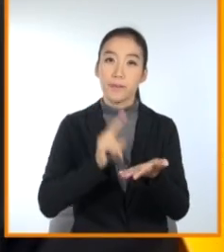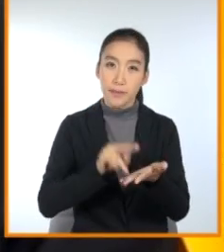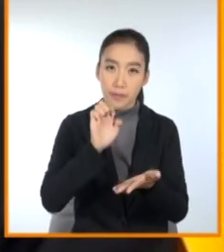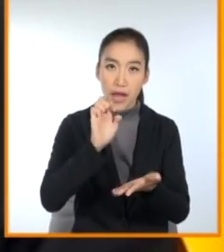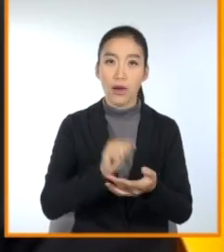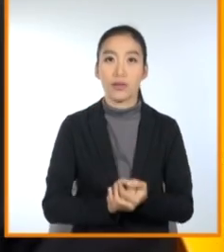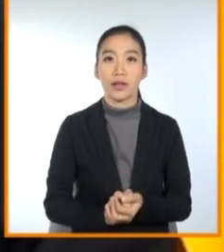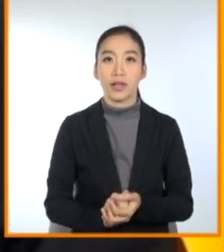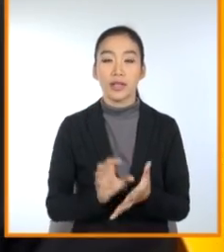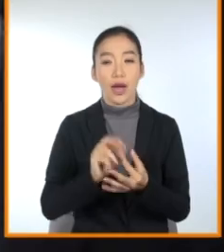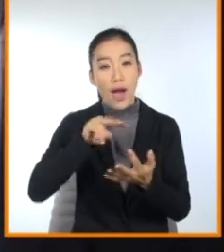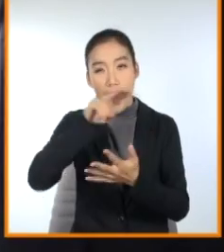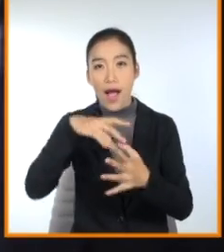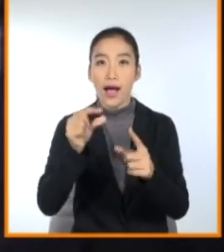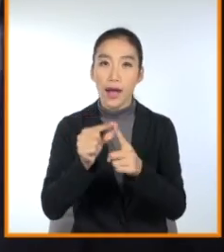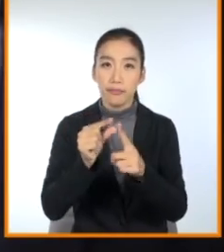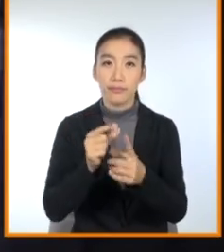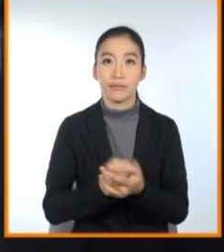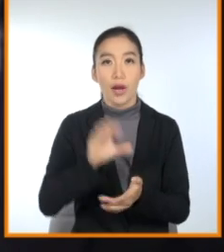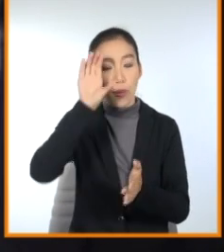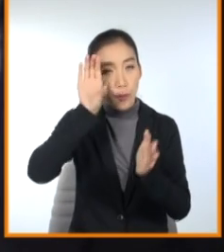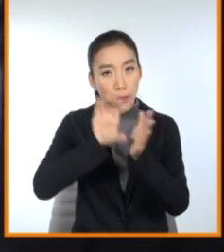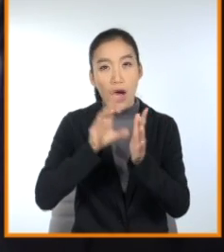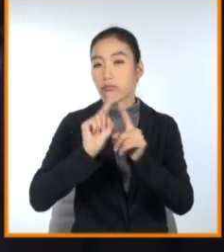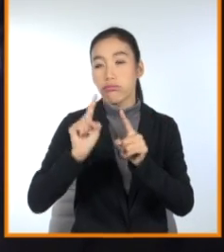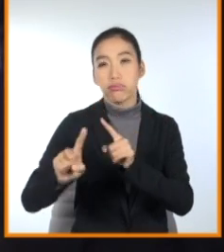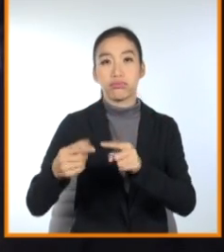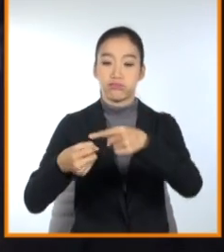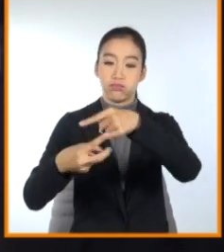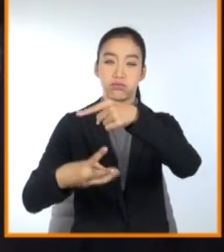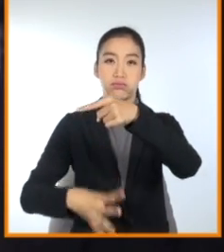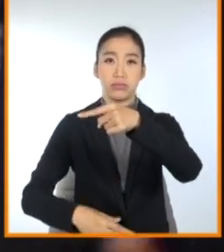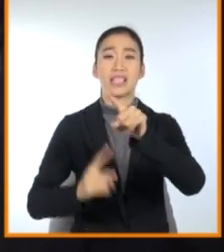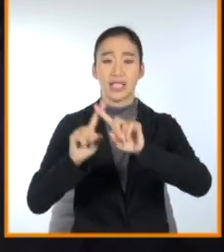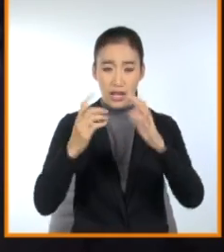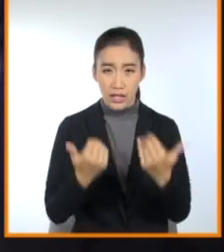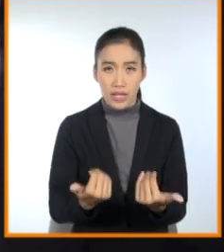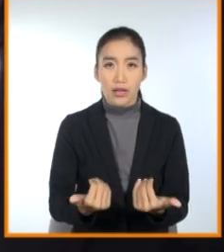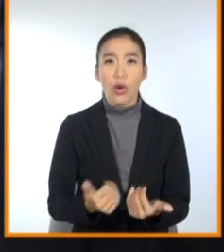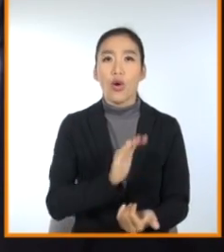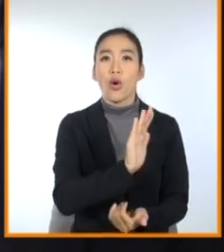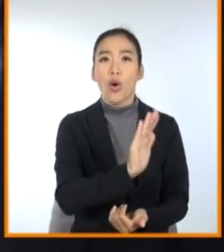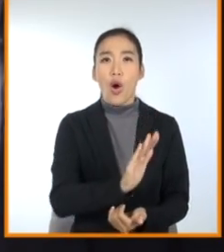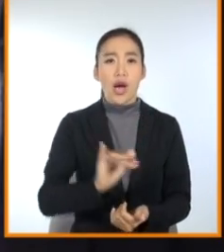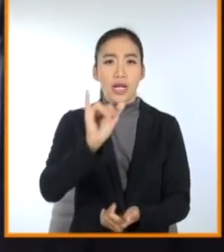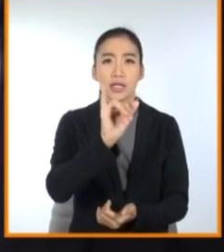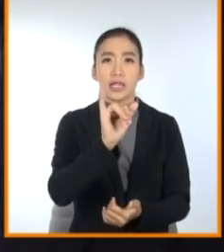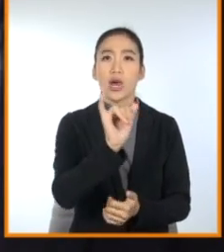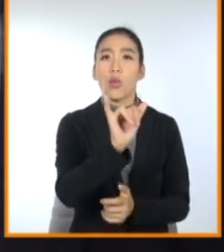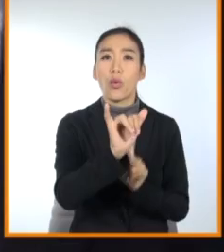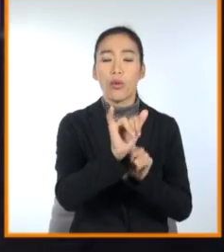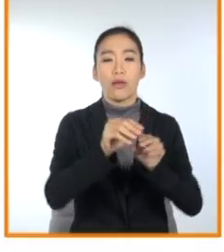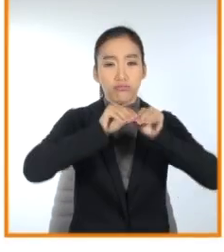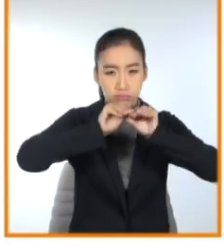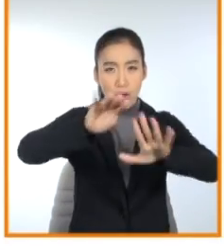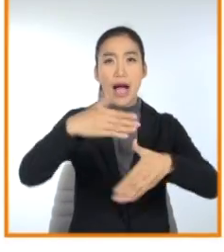Tumblr และบริการด้านรูปภาพ Flickr การที่ Yahoo ต้องประกาศขายกิจการทั้งที่ยังมีผู้คนใช้งานสินทรัพย์ต่